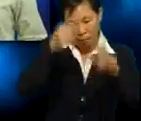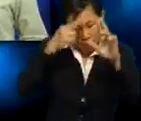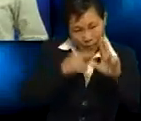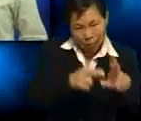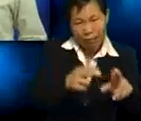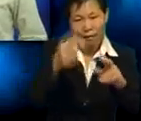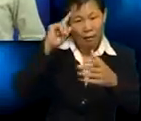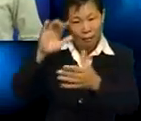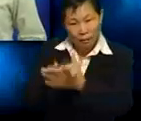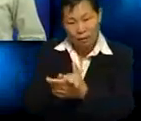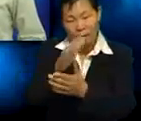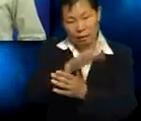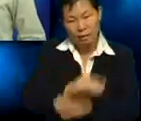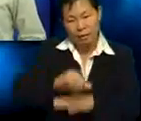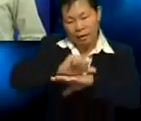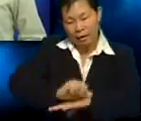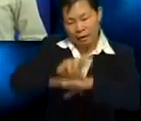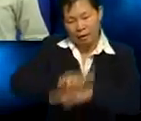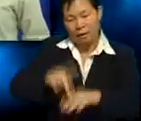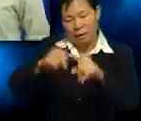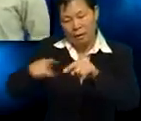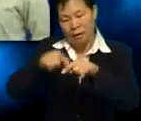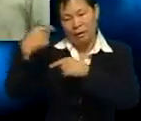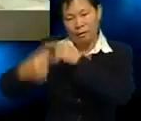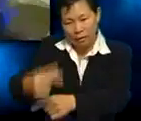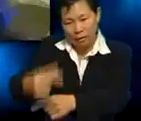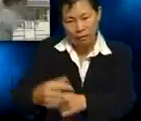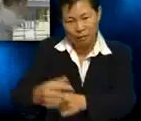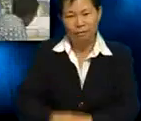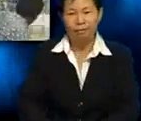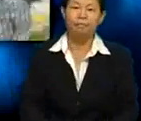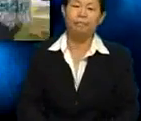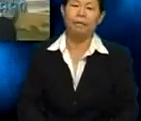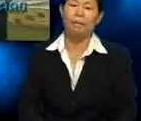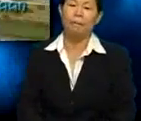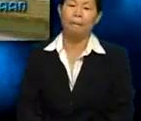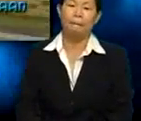menghormati kepercayaan dan adab lesam pelbagai keturunan.